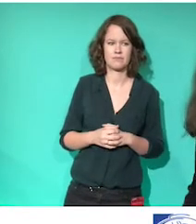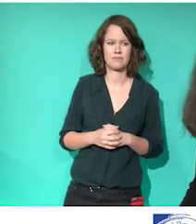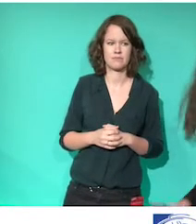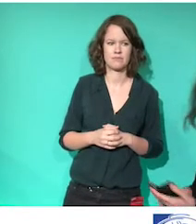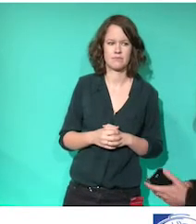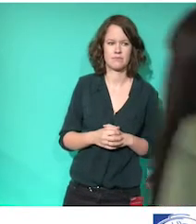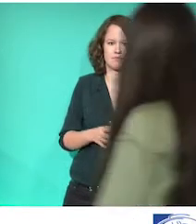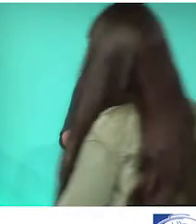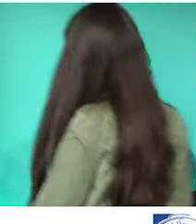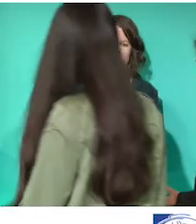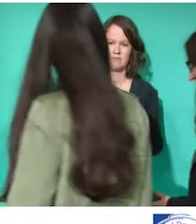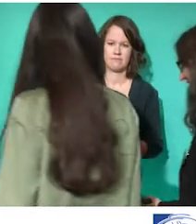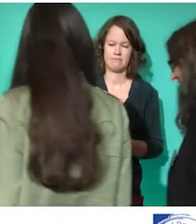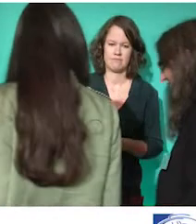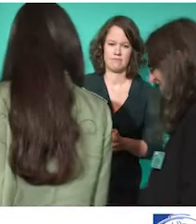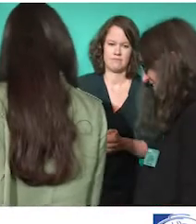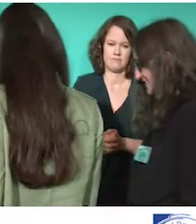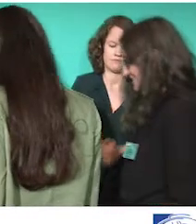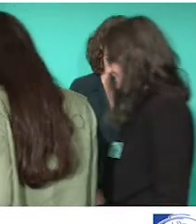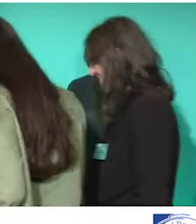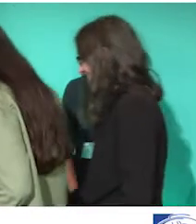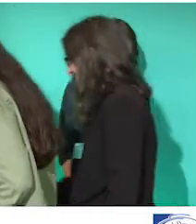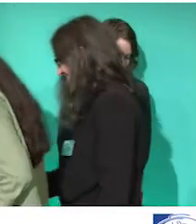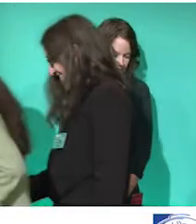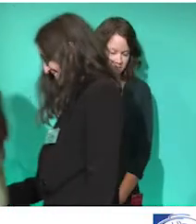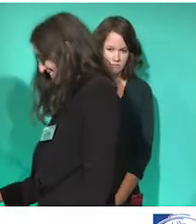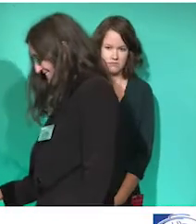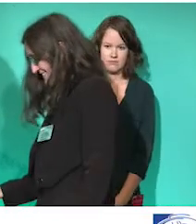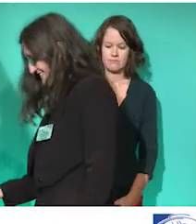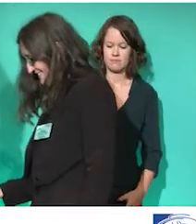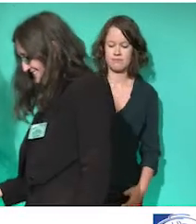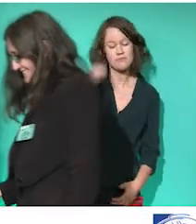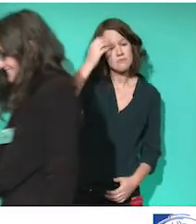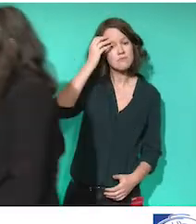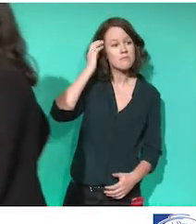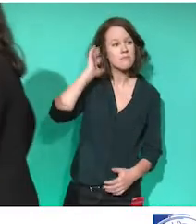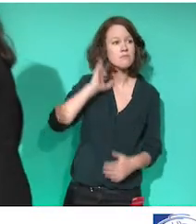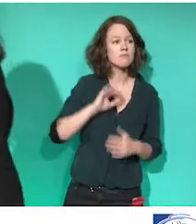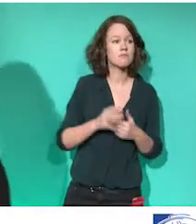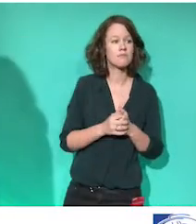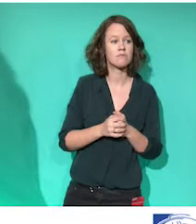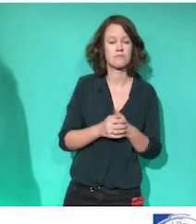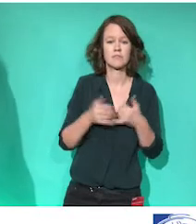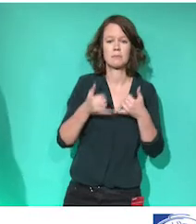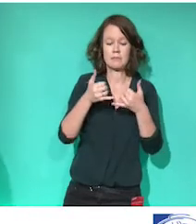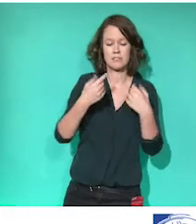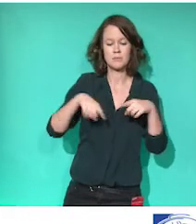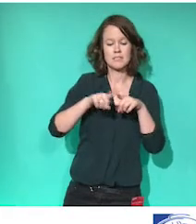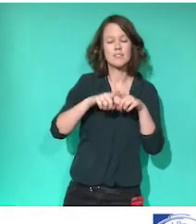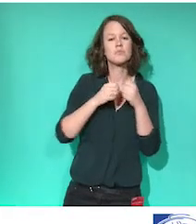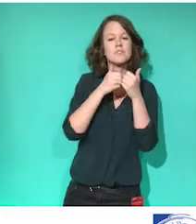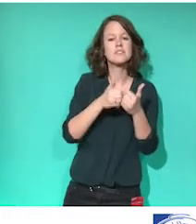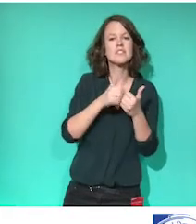scène. Le prix du comité de suivi, appel de résonante avec Diarra Tandai. Le prix des marraines et